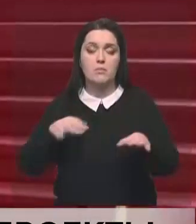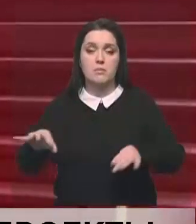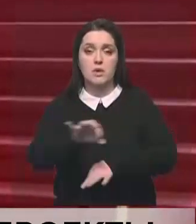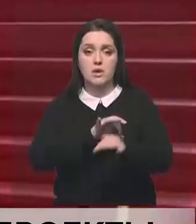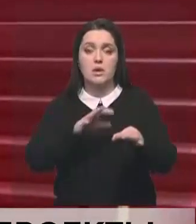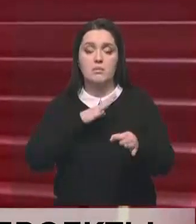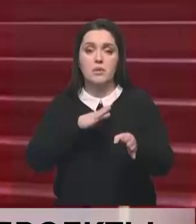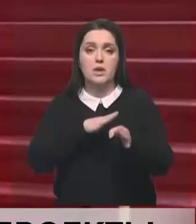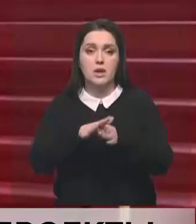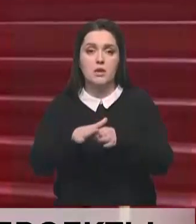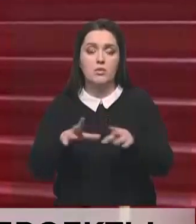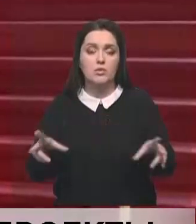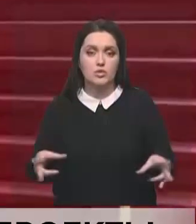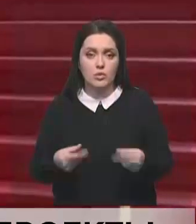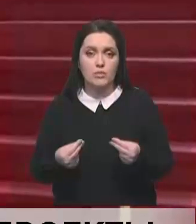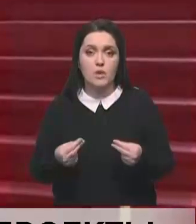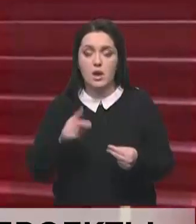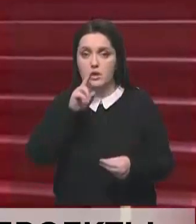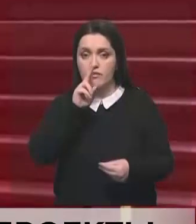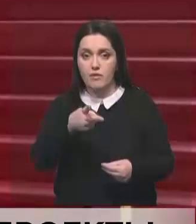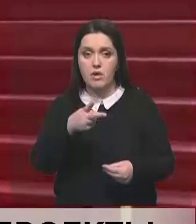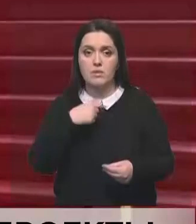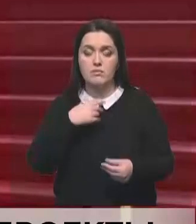Казахстане, реализованного с большим успехом. Последние 2 года мы